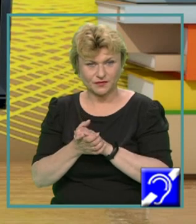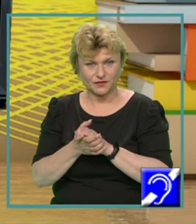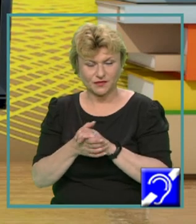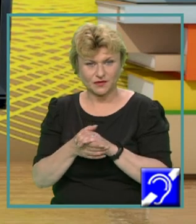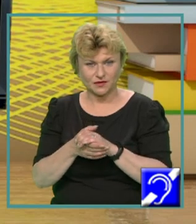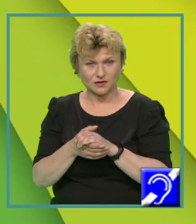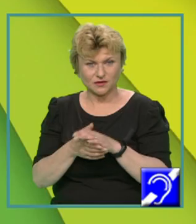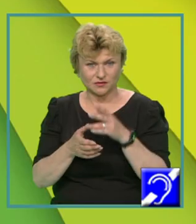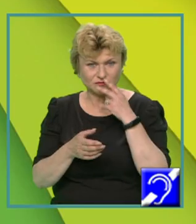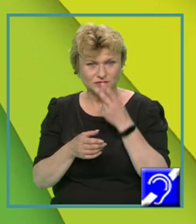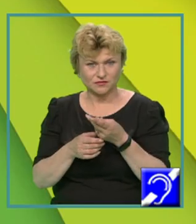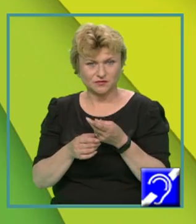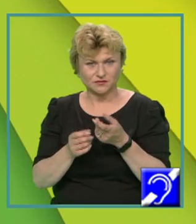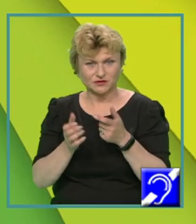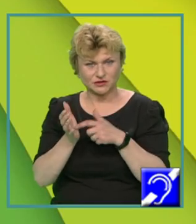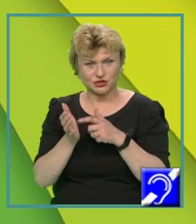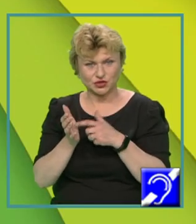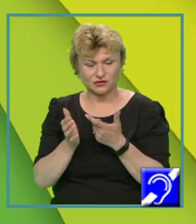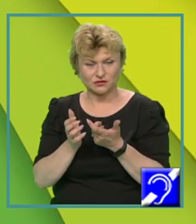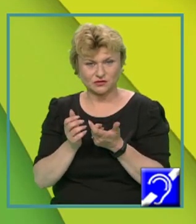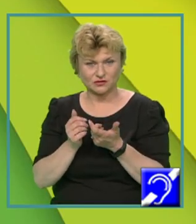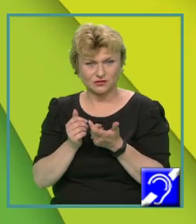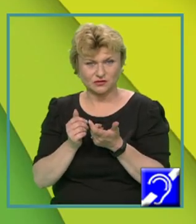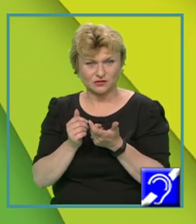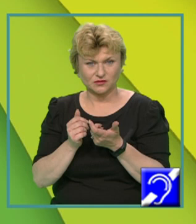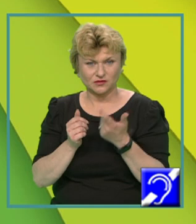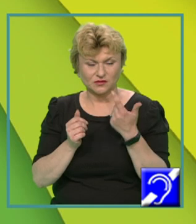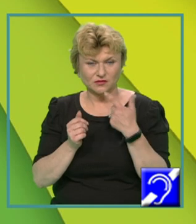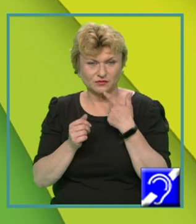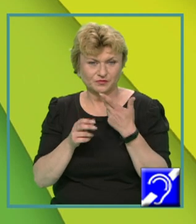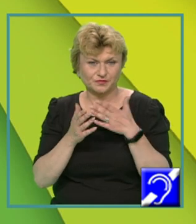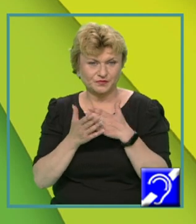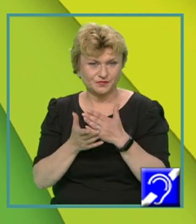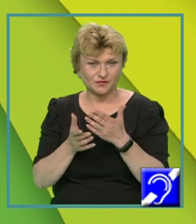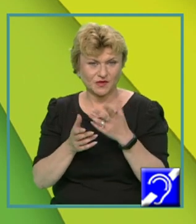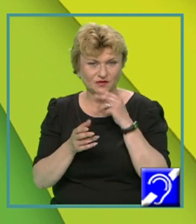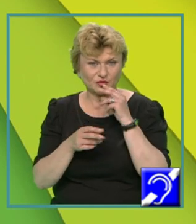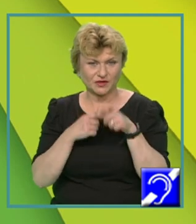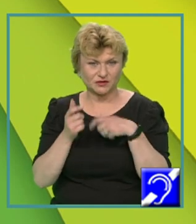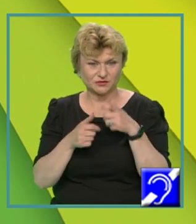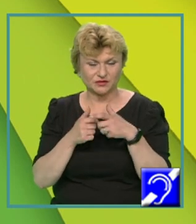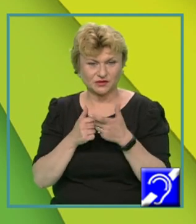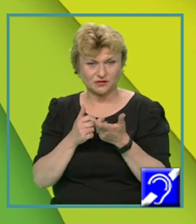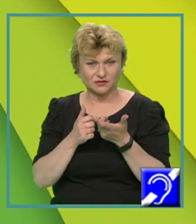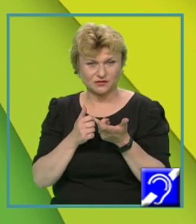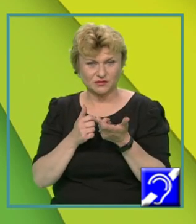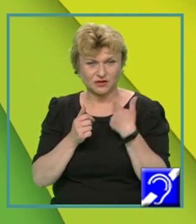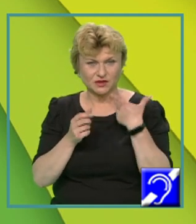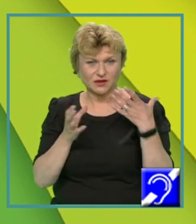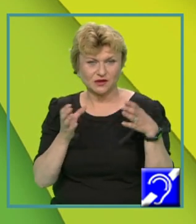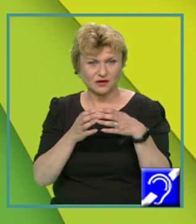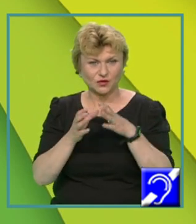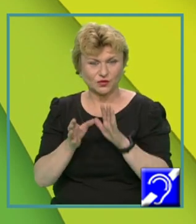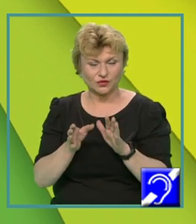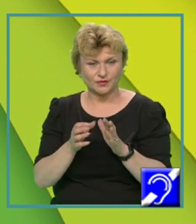a doua, vedeți, ni se cere un suc digestiv care funcționează în stomac. Evident, e vorba de sucul gastric. Gasteron înseamnă